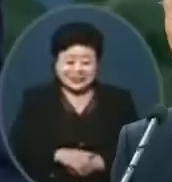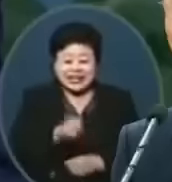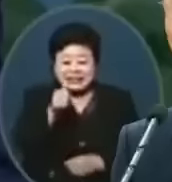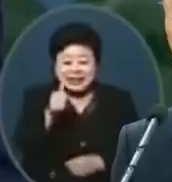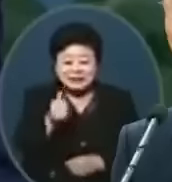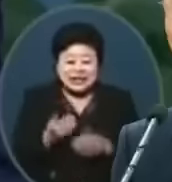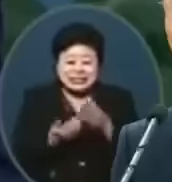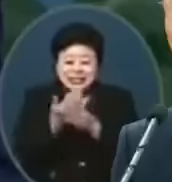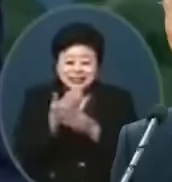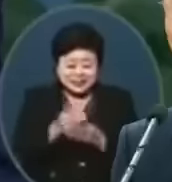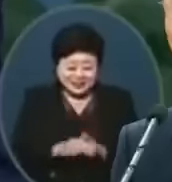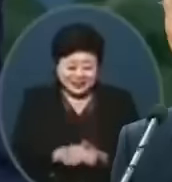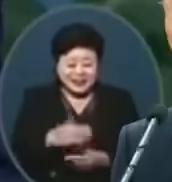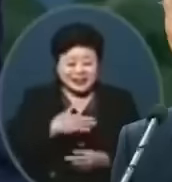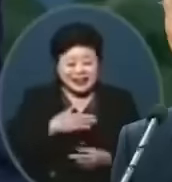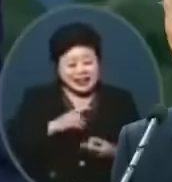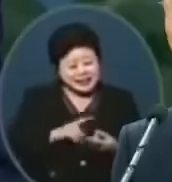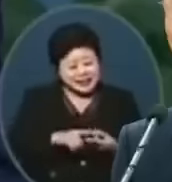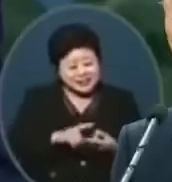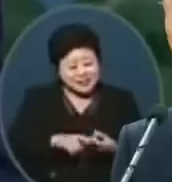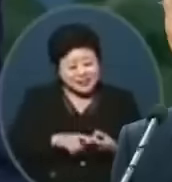남자가 있는데 나에게